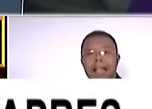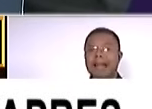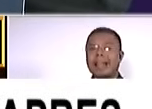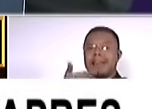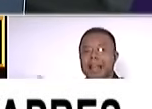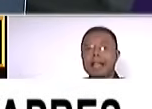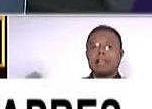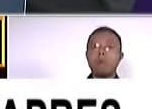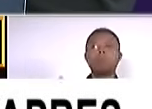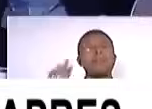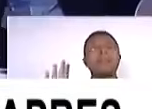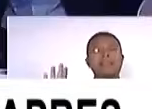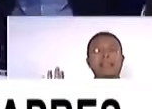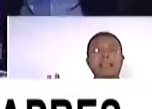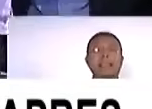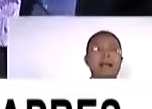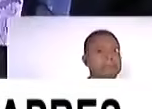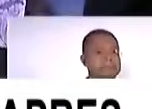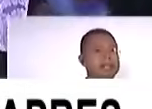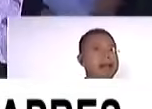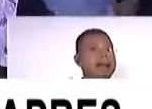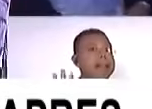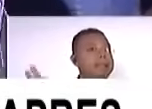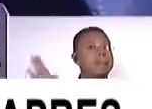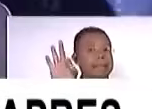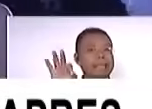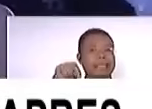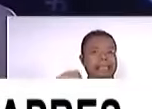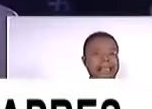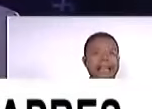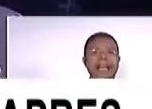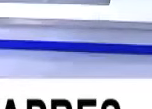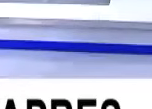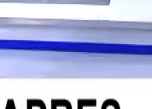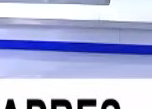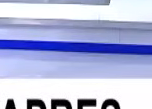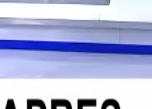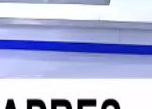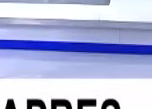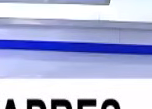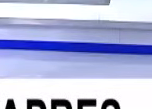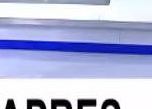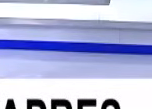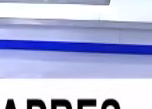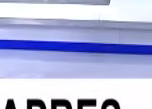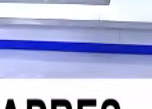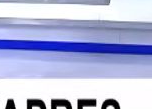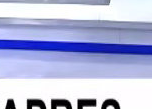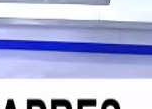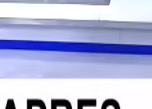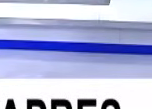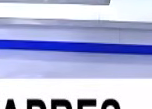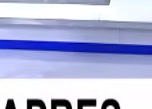yang saya tanyakan pak penampilan tiga cawa preses saat tarung gagasan dalam debat cawapres juga membuat riuh Jagat media